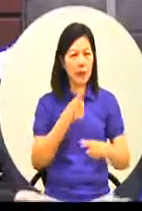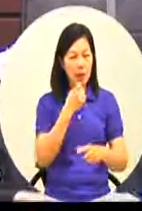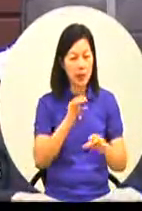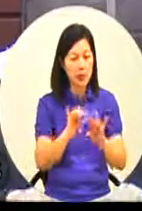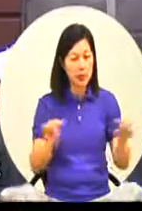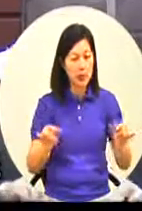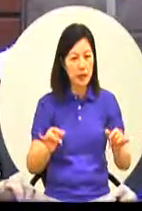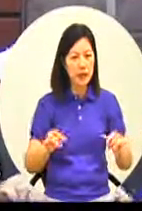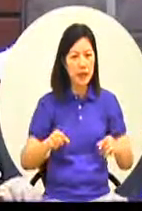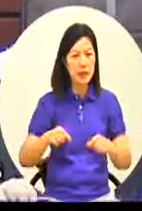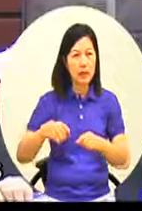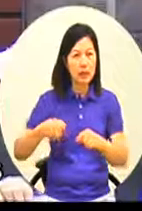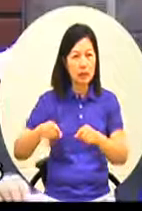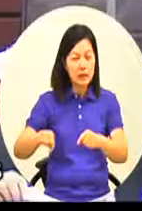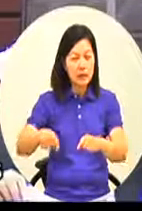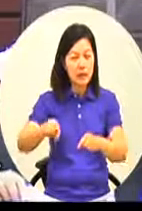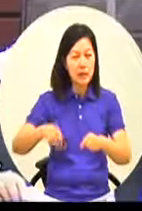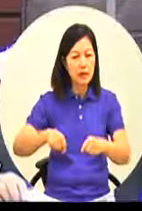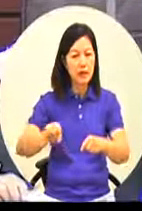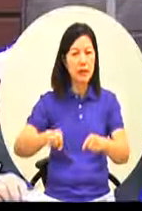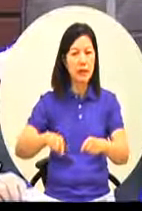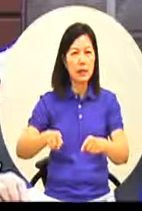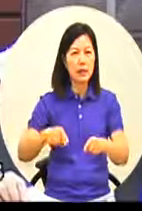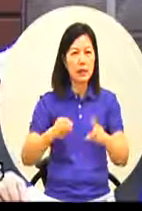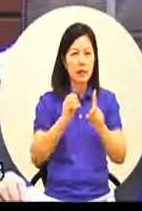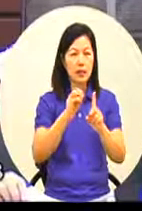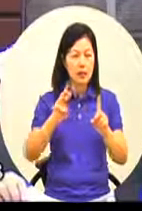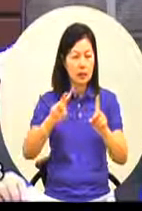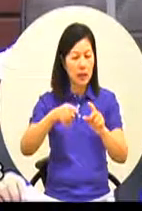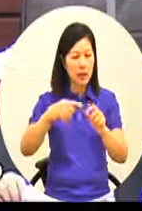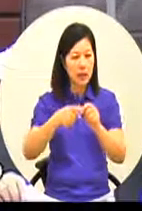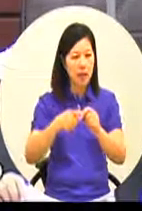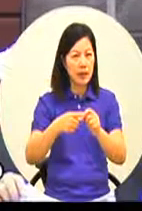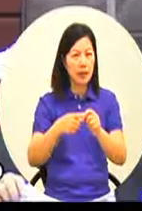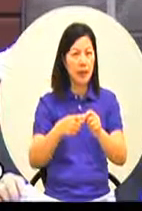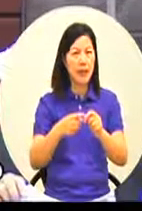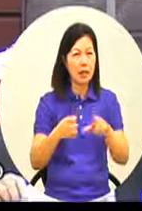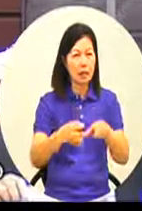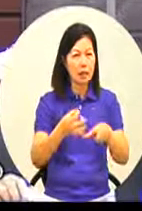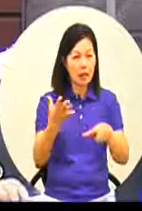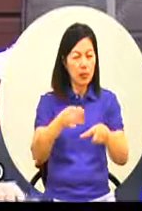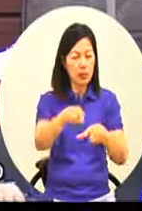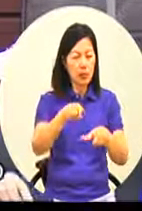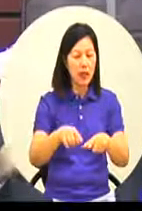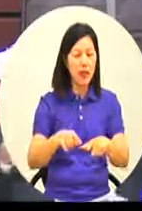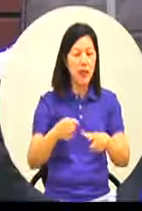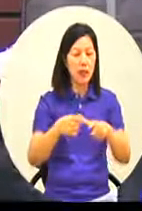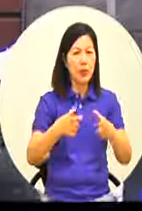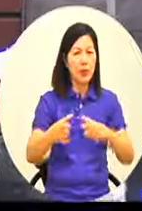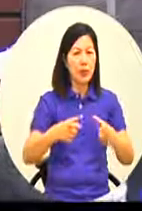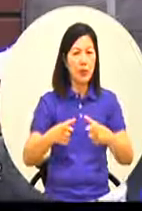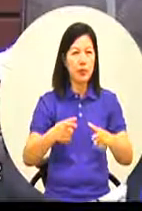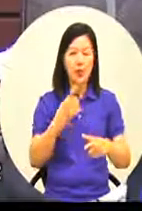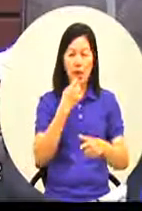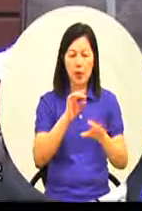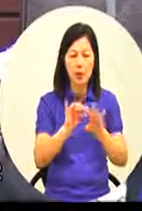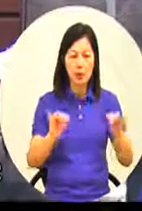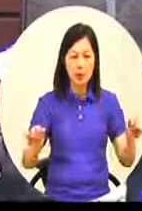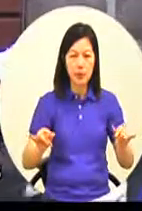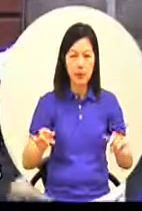置，吾那是依据我们内政部在103年所颁定公园绿地那个障碍设置的办法来做处